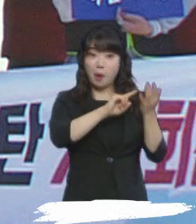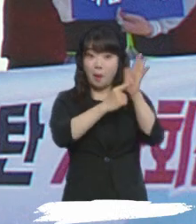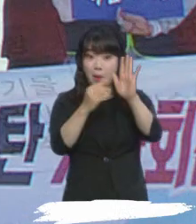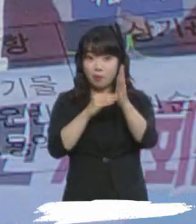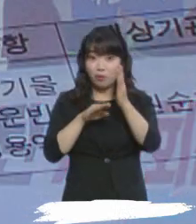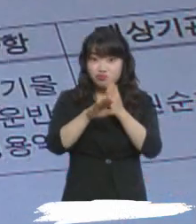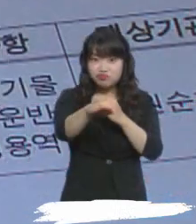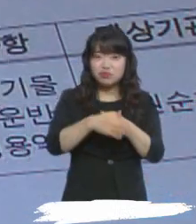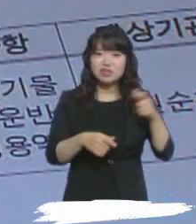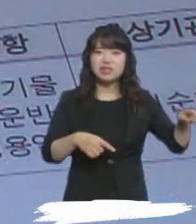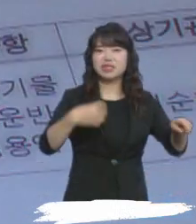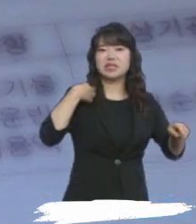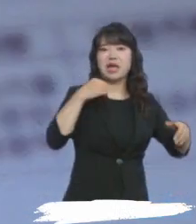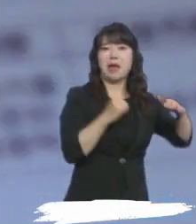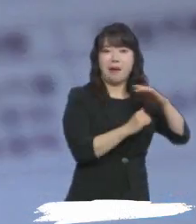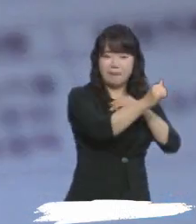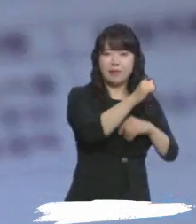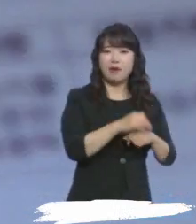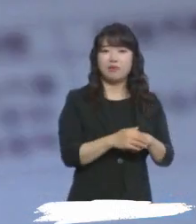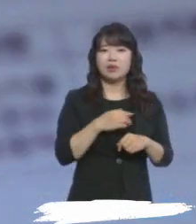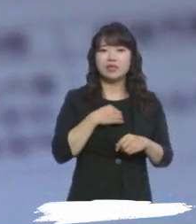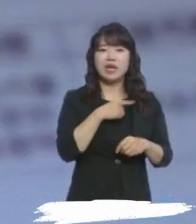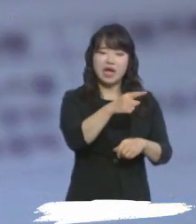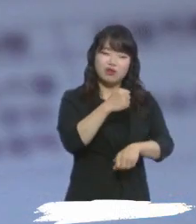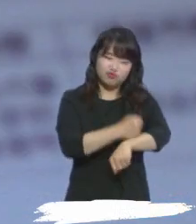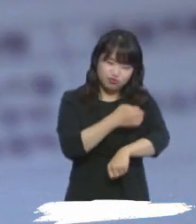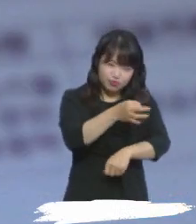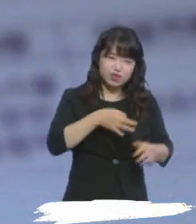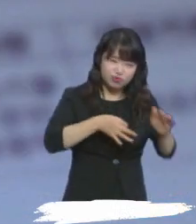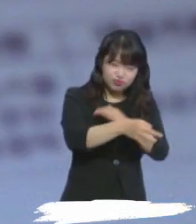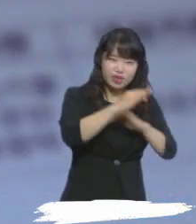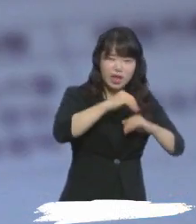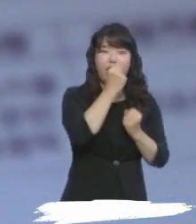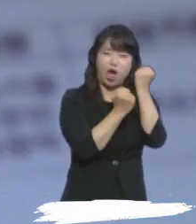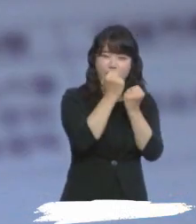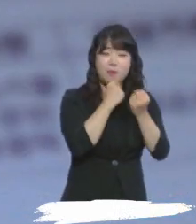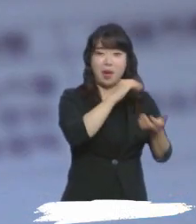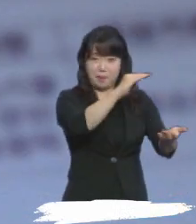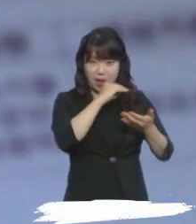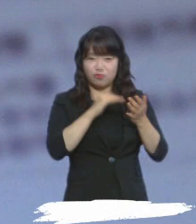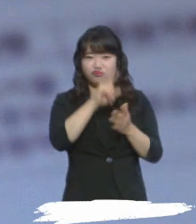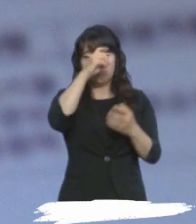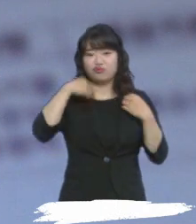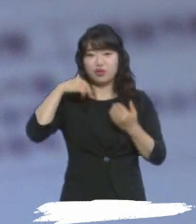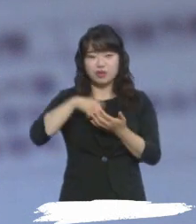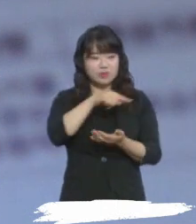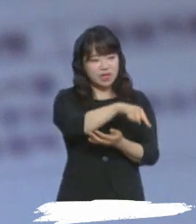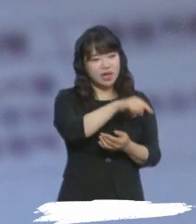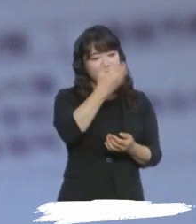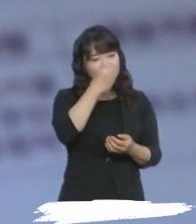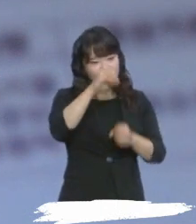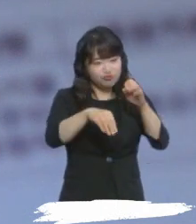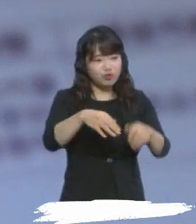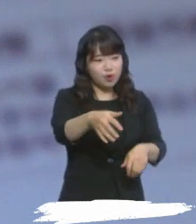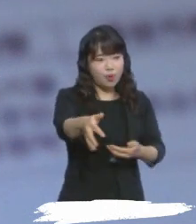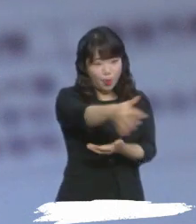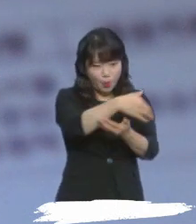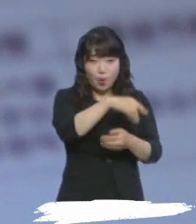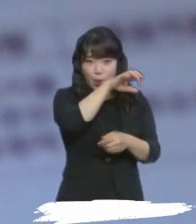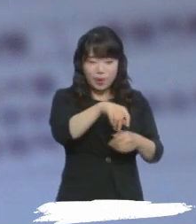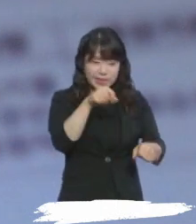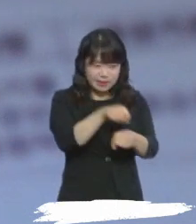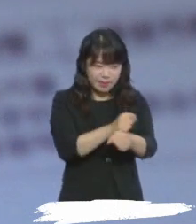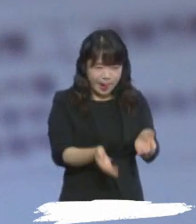후에 해당 업체 대표가 취재진에게 인력비 지급에 대한 입장을 밝히고 도봉구청은 다른 두 쓰레기 수거업체의 특정